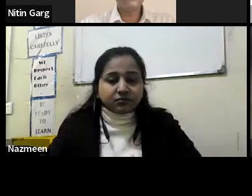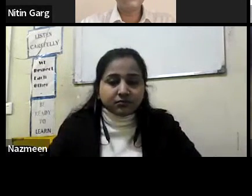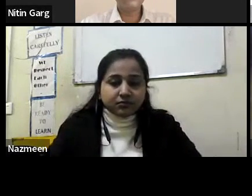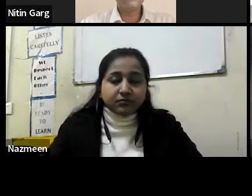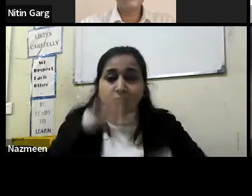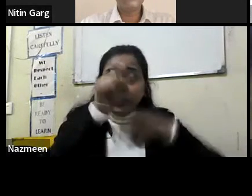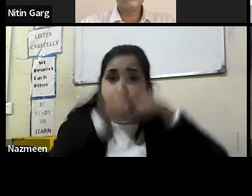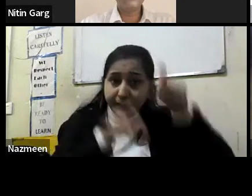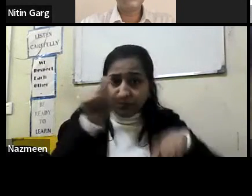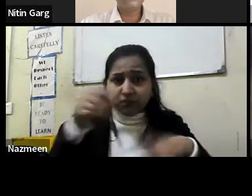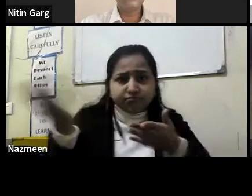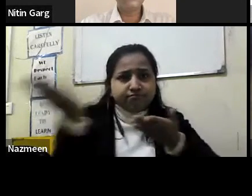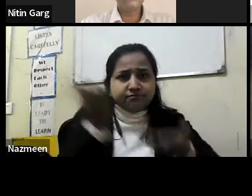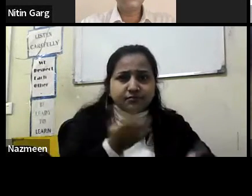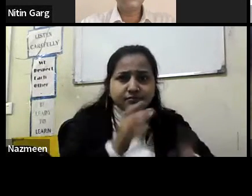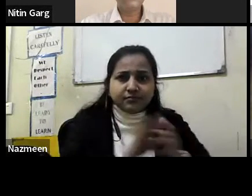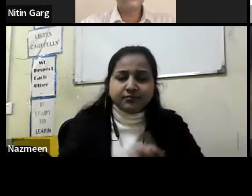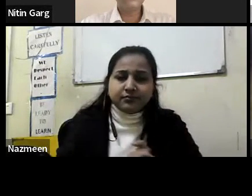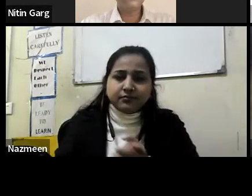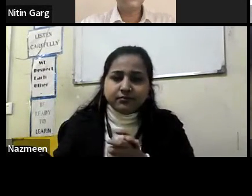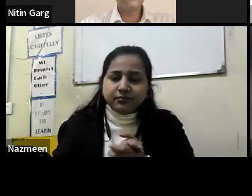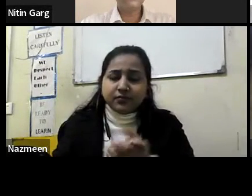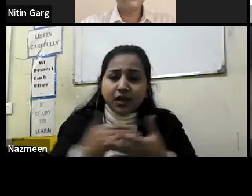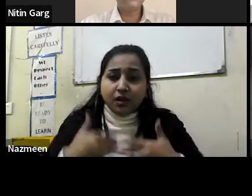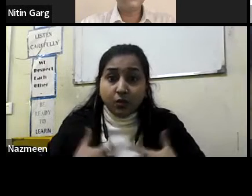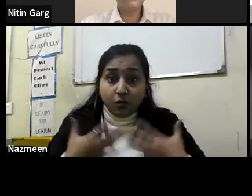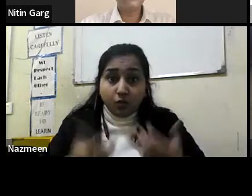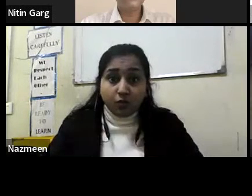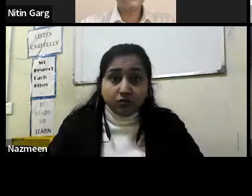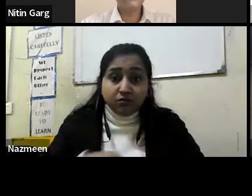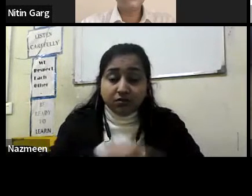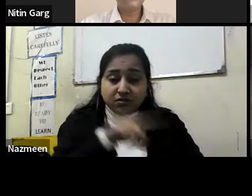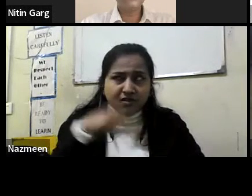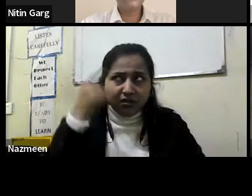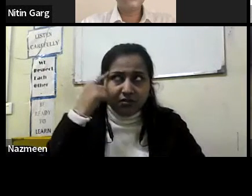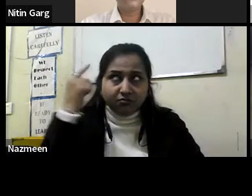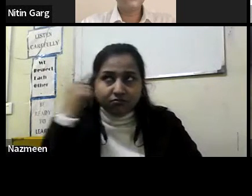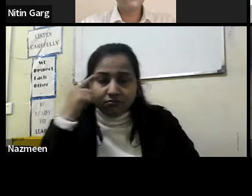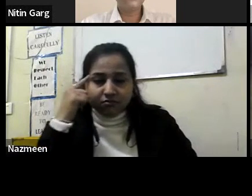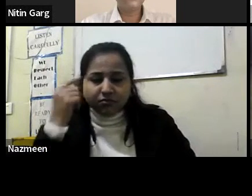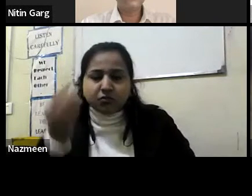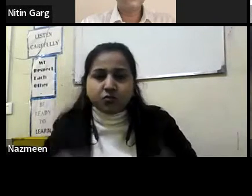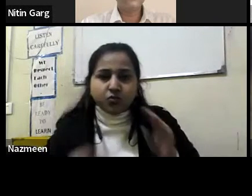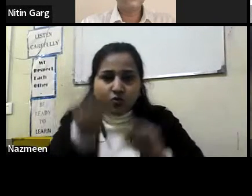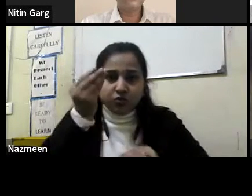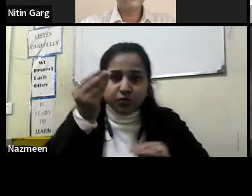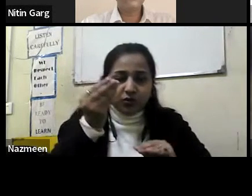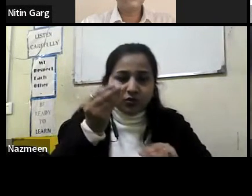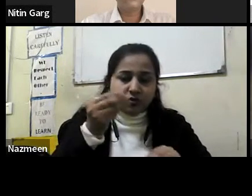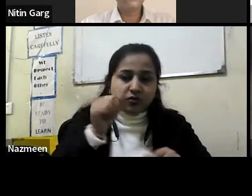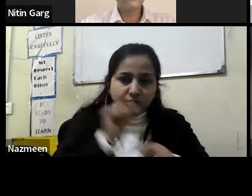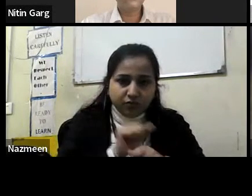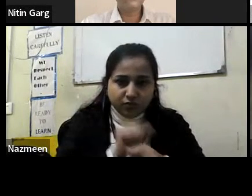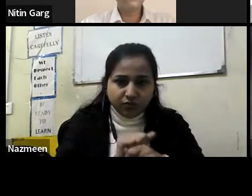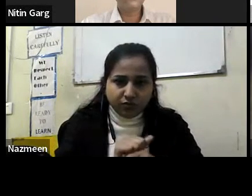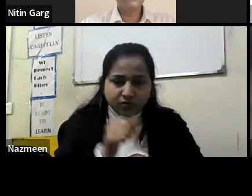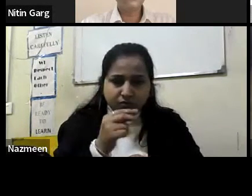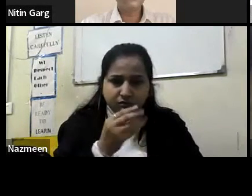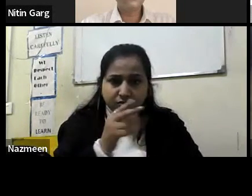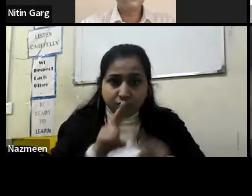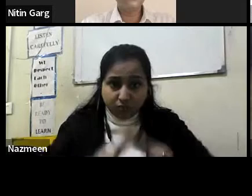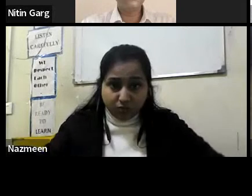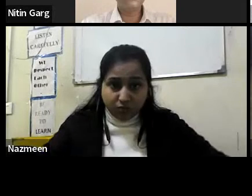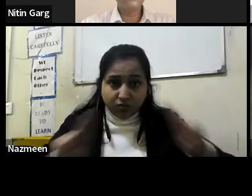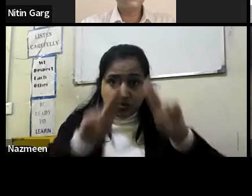People can come, and now so these are a couple of ideas and there are many more we are working on. सार्थक के जो बच्चे